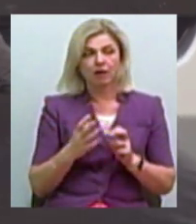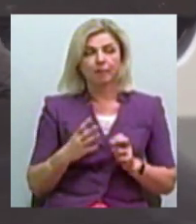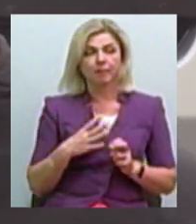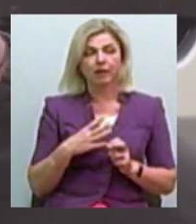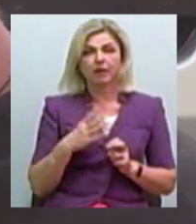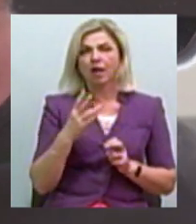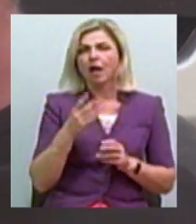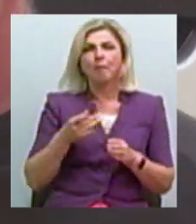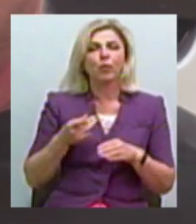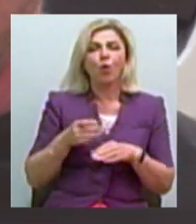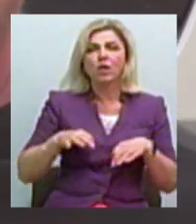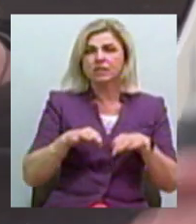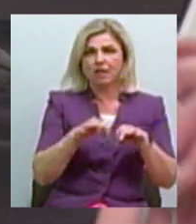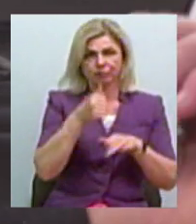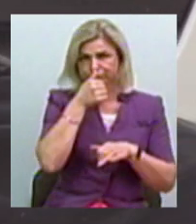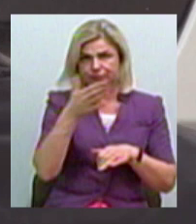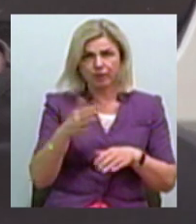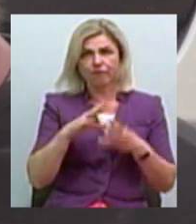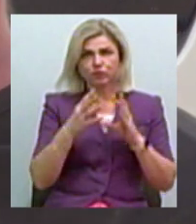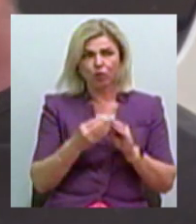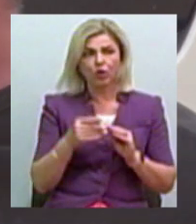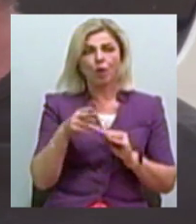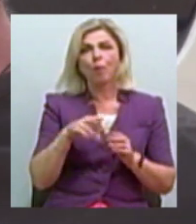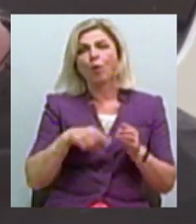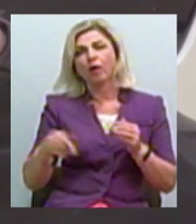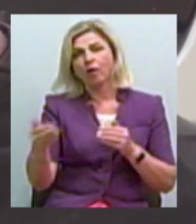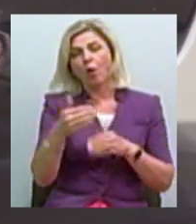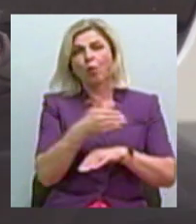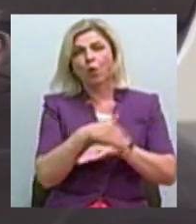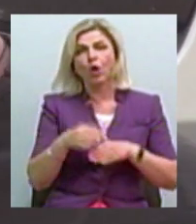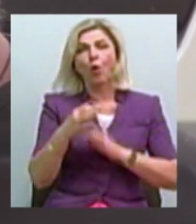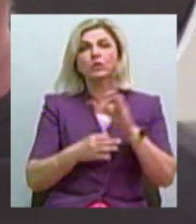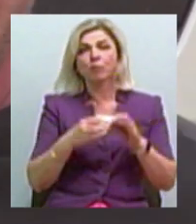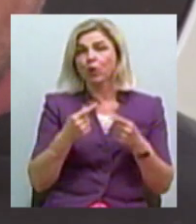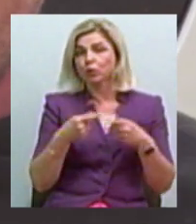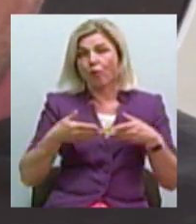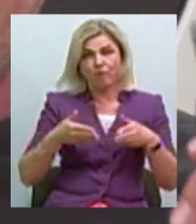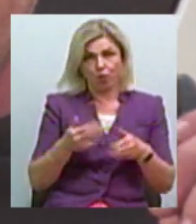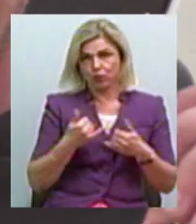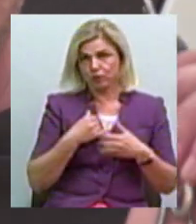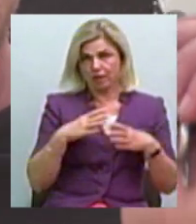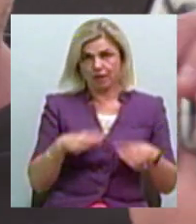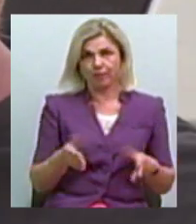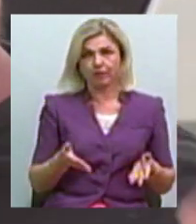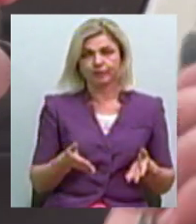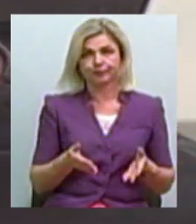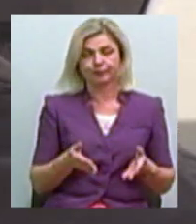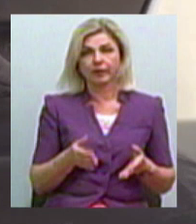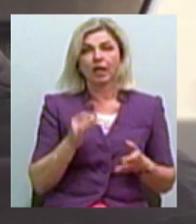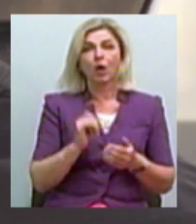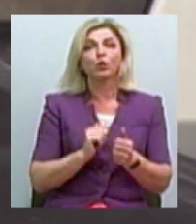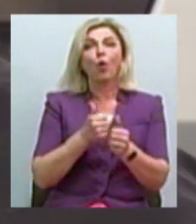не проїзна взагалі. Тобто ми їздили по космонавту, тому що в нас іншого виходу не було. Да? І